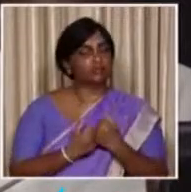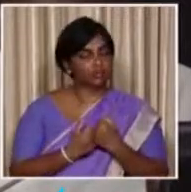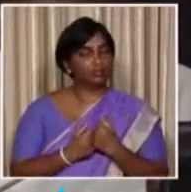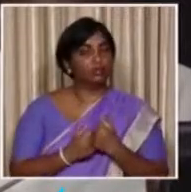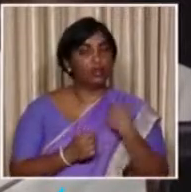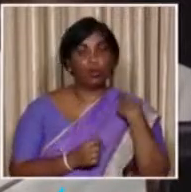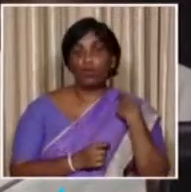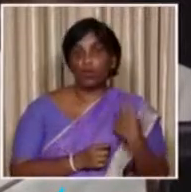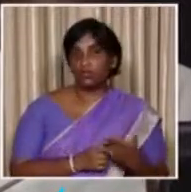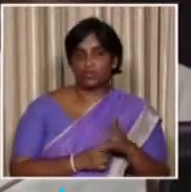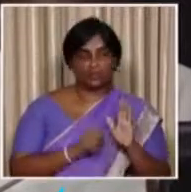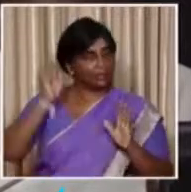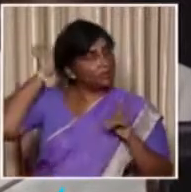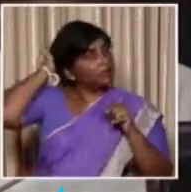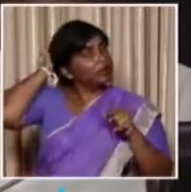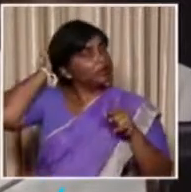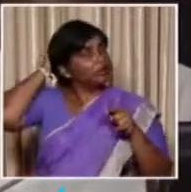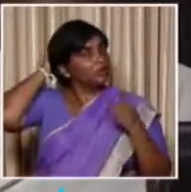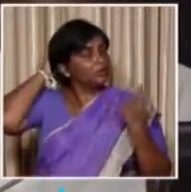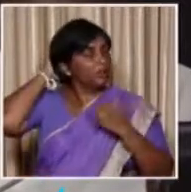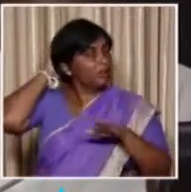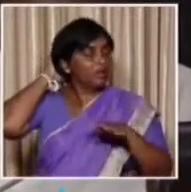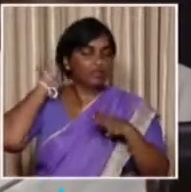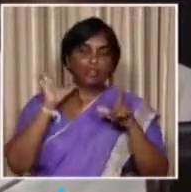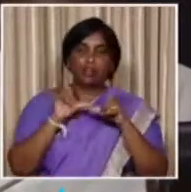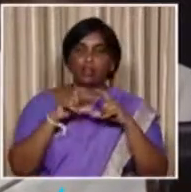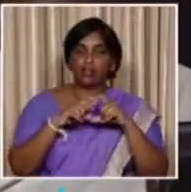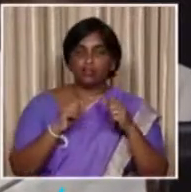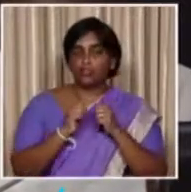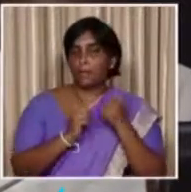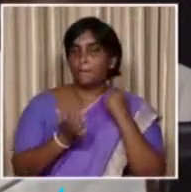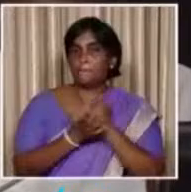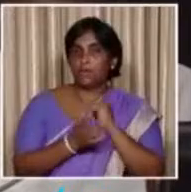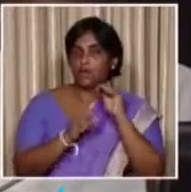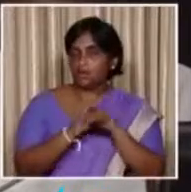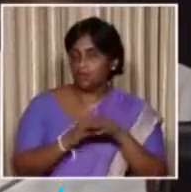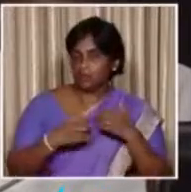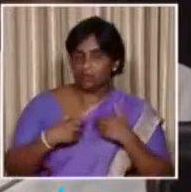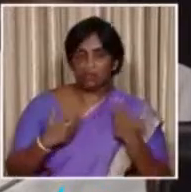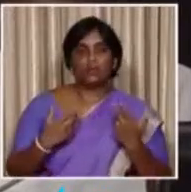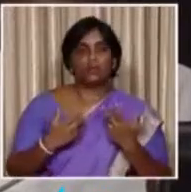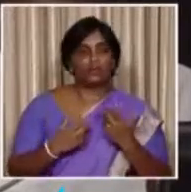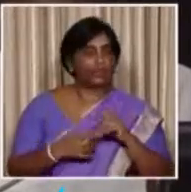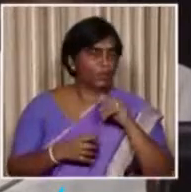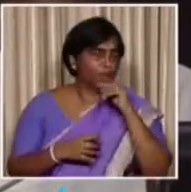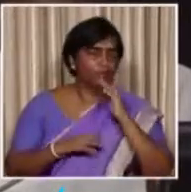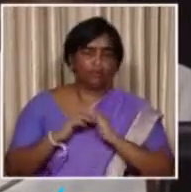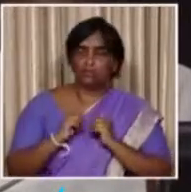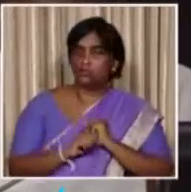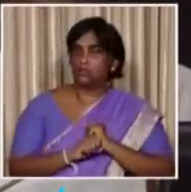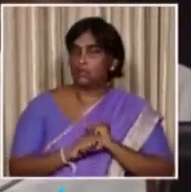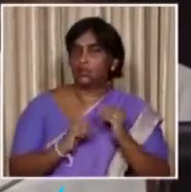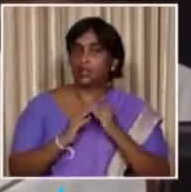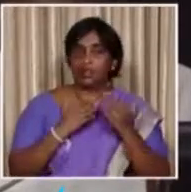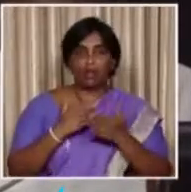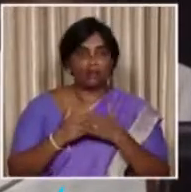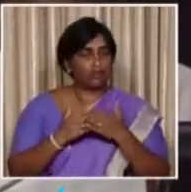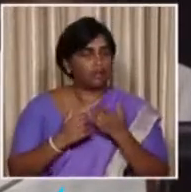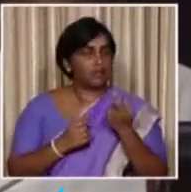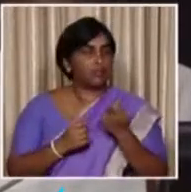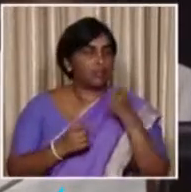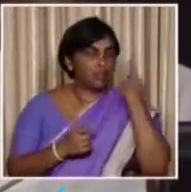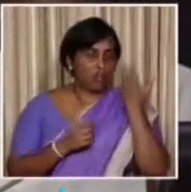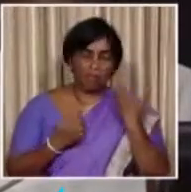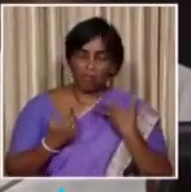නැතුව ධනපතියෝ නෙවෙයි. ඒ බලපත්‍රයත් එක්ක මොකක්වත් කරන්න බෑ. බැංකුවකට යන්න බෑ. කිසිම දෙයක් කරන්න බෑ. ගෙයක් හදාගන්න සල්ලි